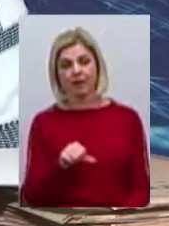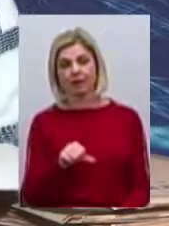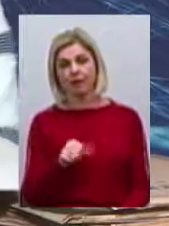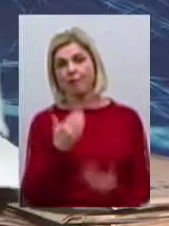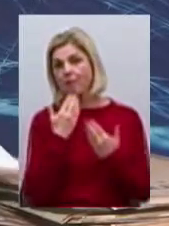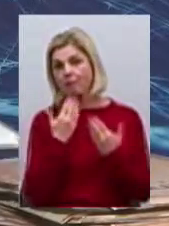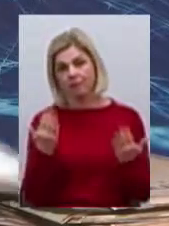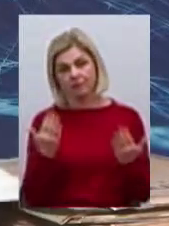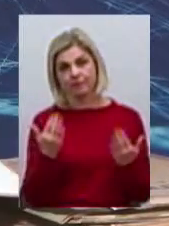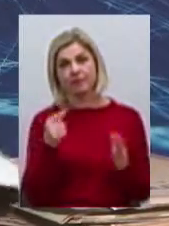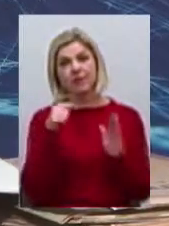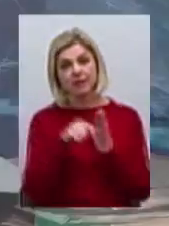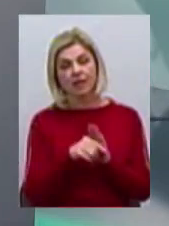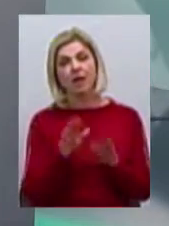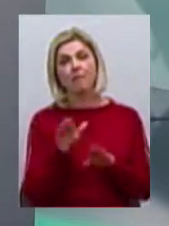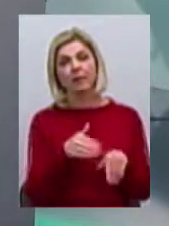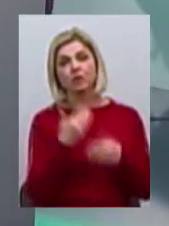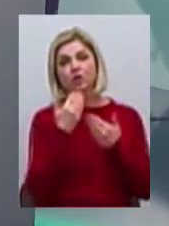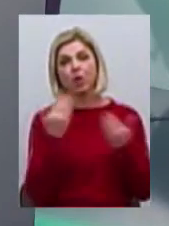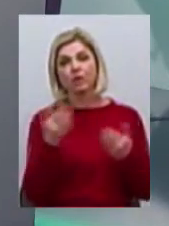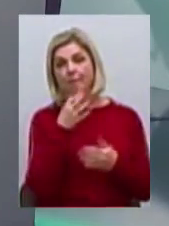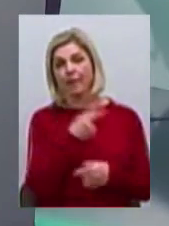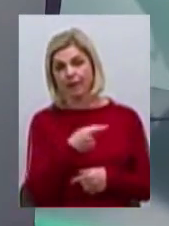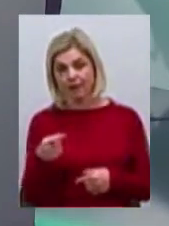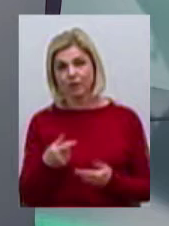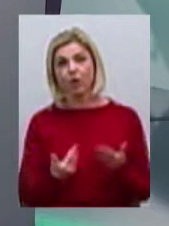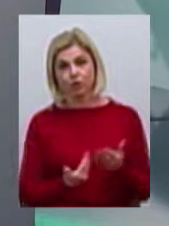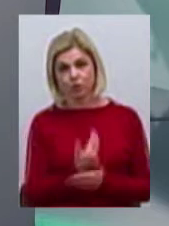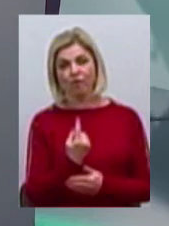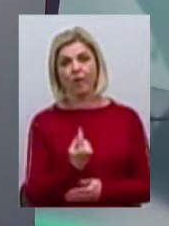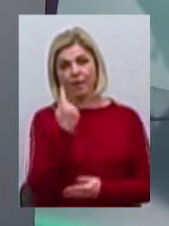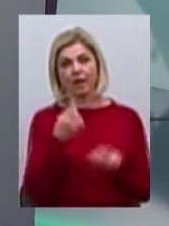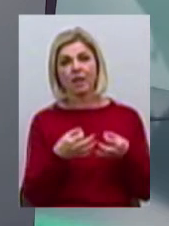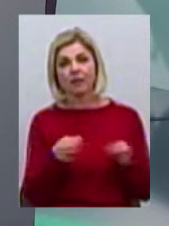хвилина. Значить, після радянського періоду знову перше демократичне